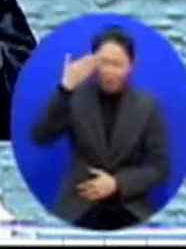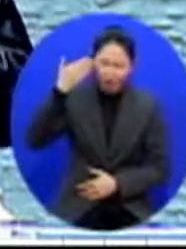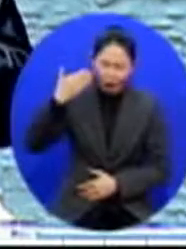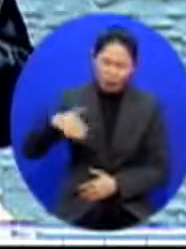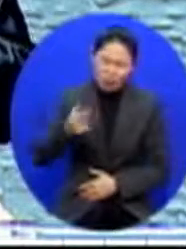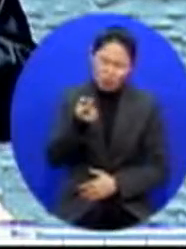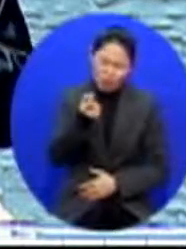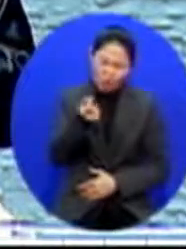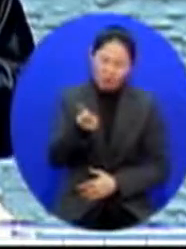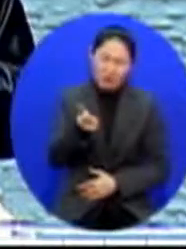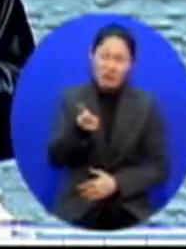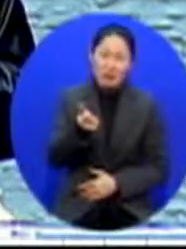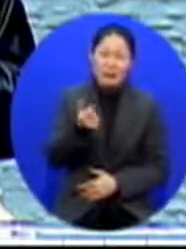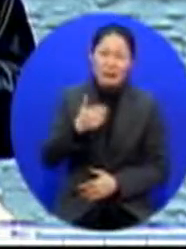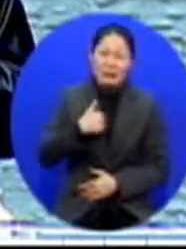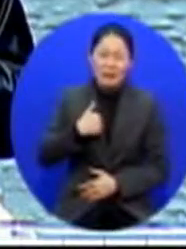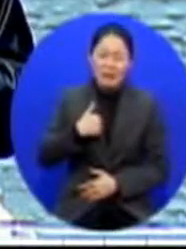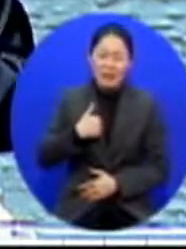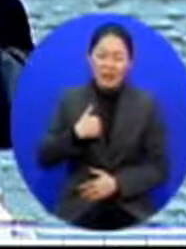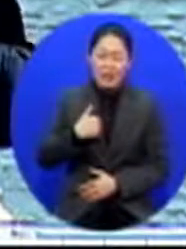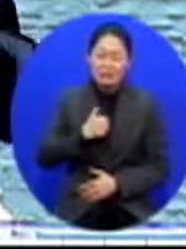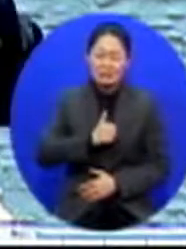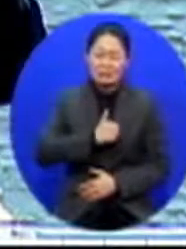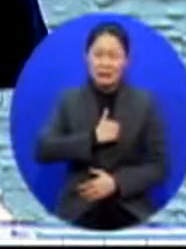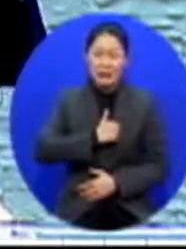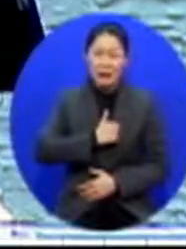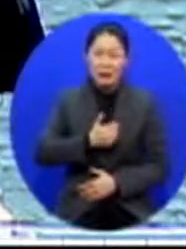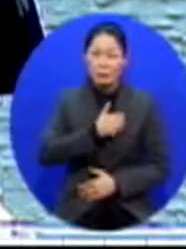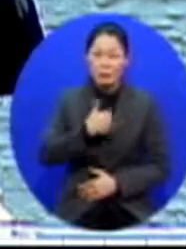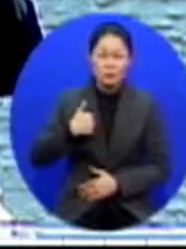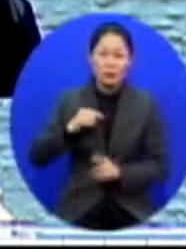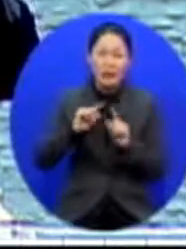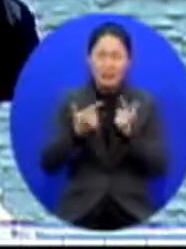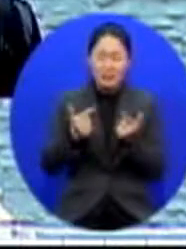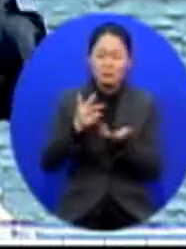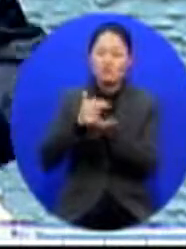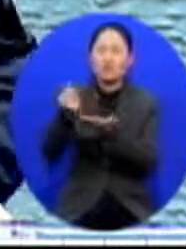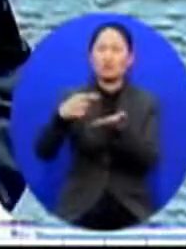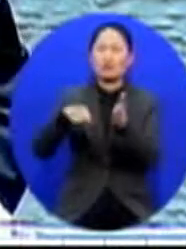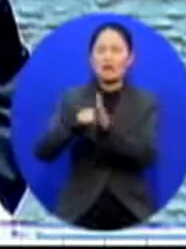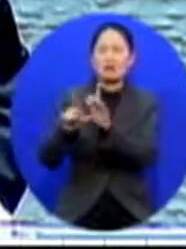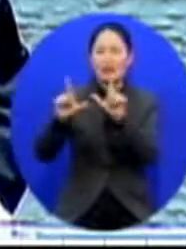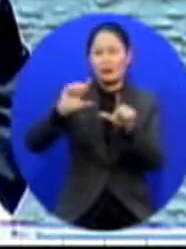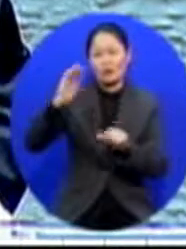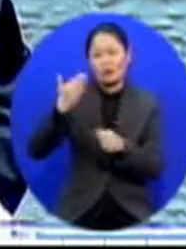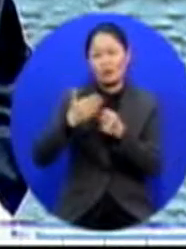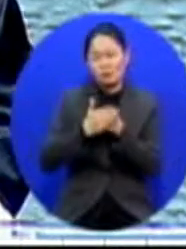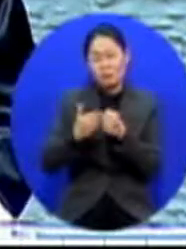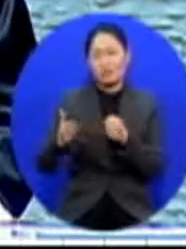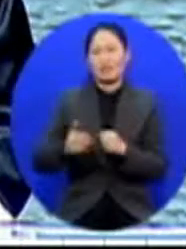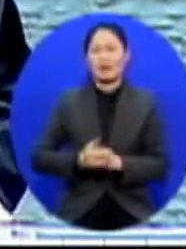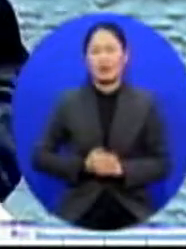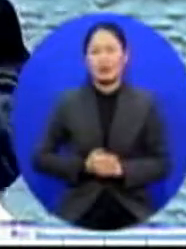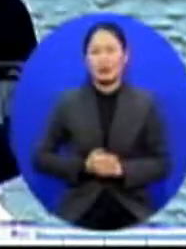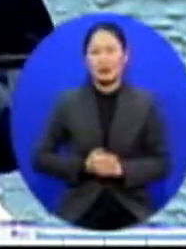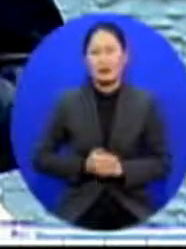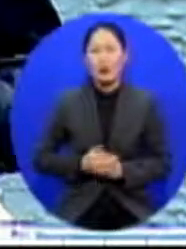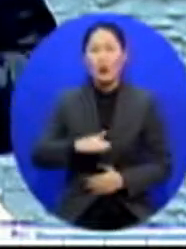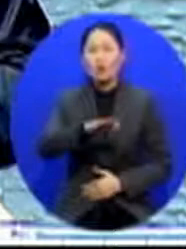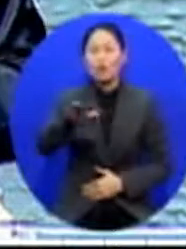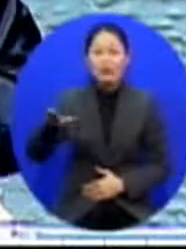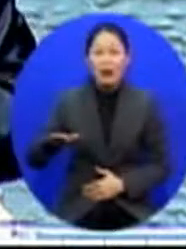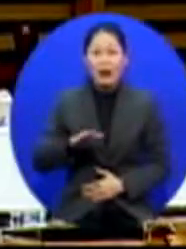내자 만족을 위해 살지 않고 주님 위해 살게 되는 것이에요 우리가